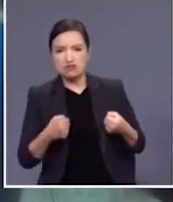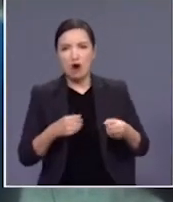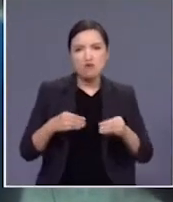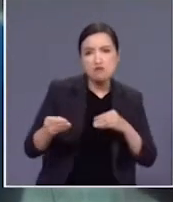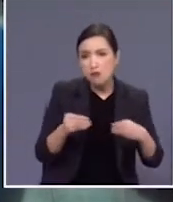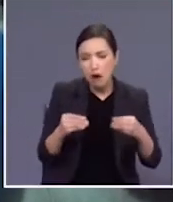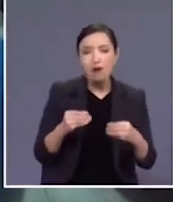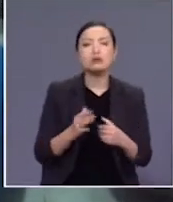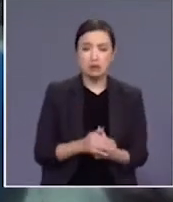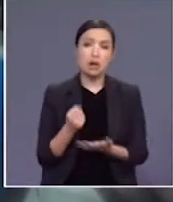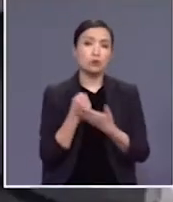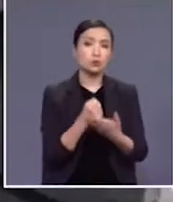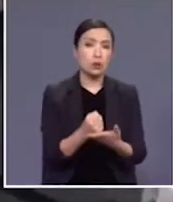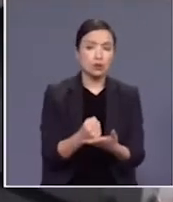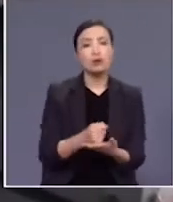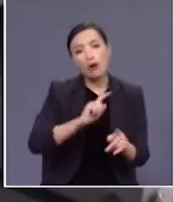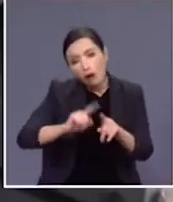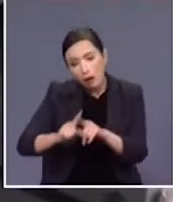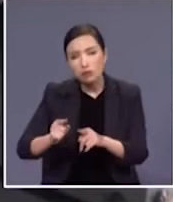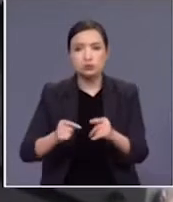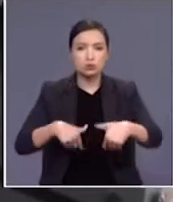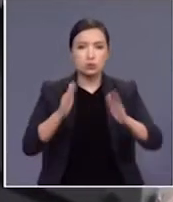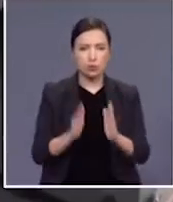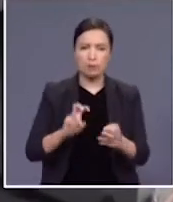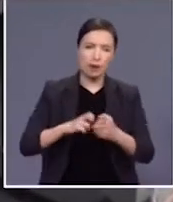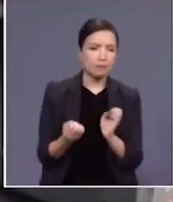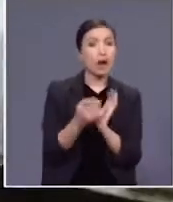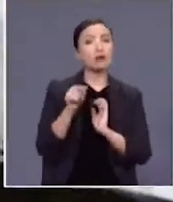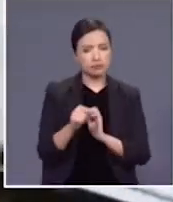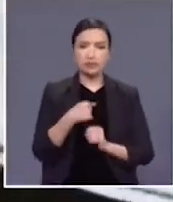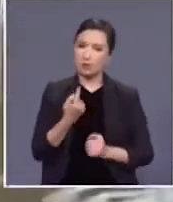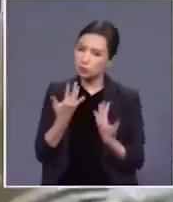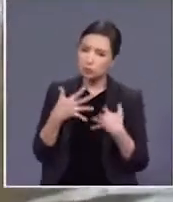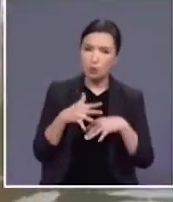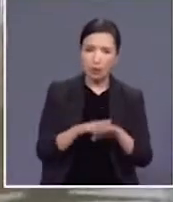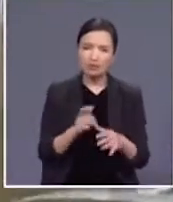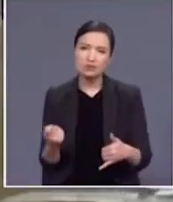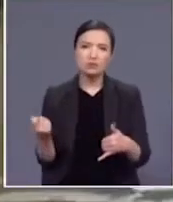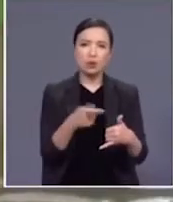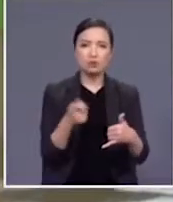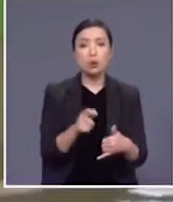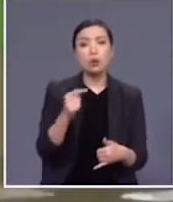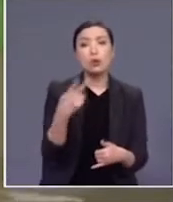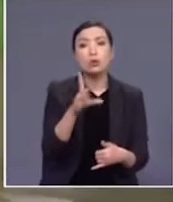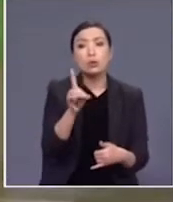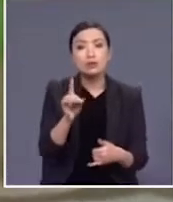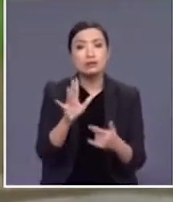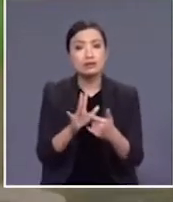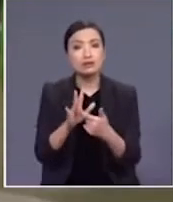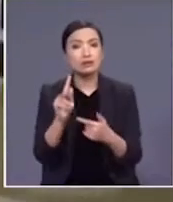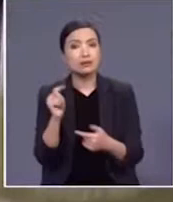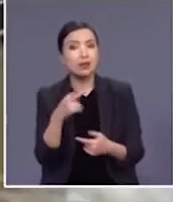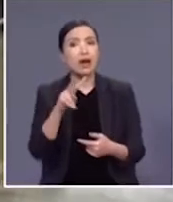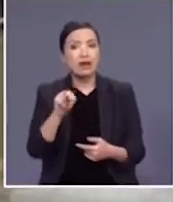ยเหลือผู้ประสบภัยกับหน่วยงานที่เกี่ยวข้องโดยการเร่งประสานการชดเชยค่าสินไหมทดแทนกรณีทรัพย์สินที่เอาประกันภัย